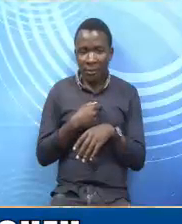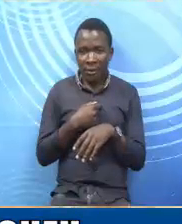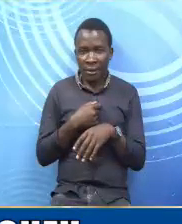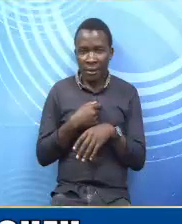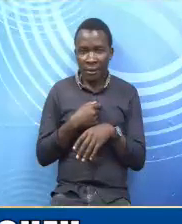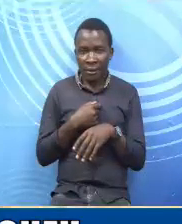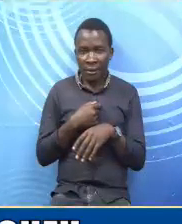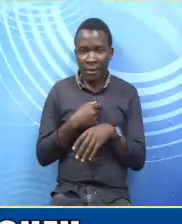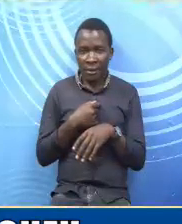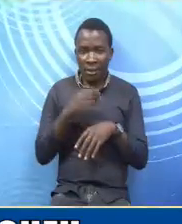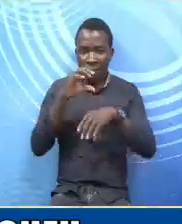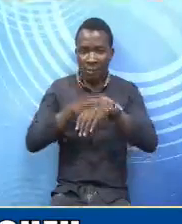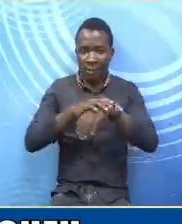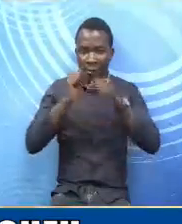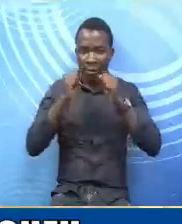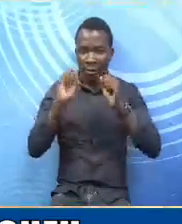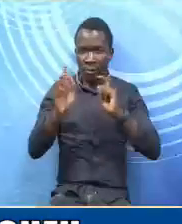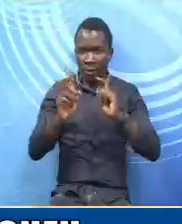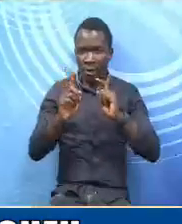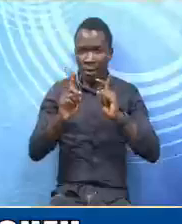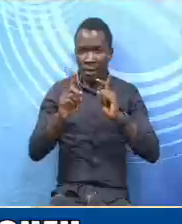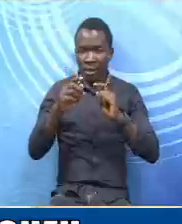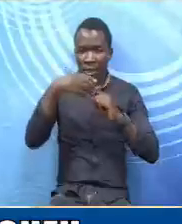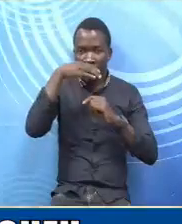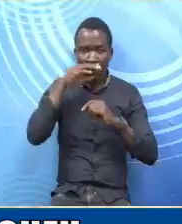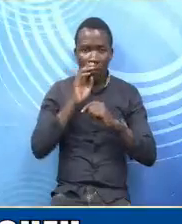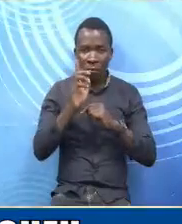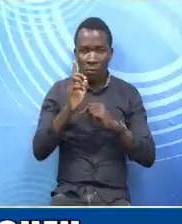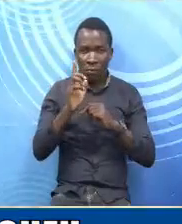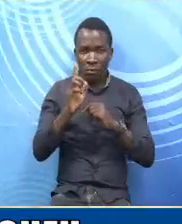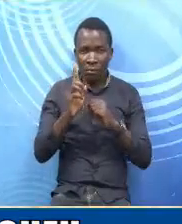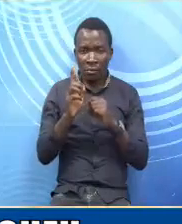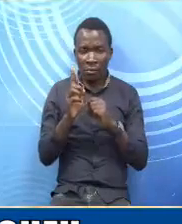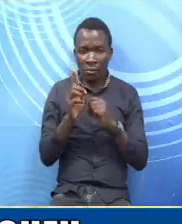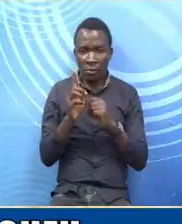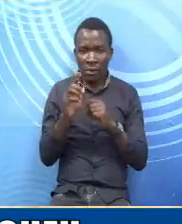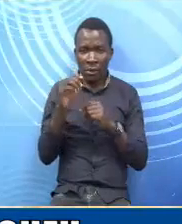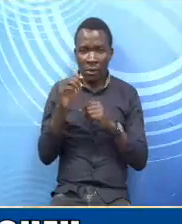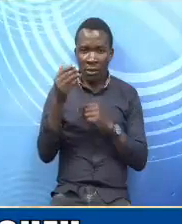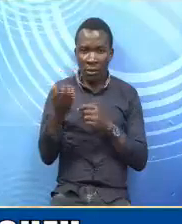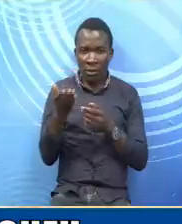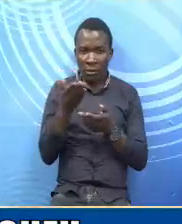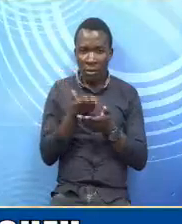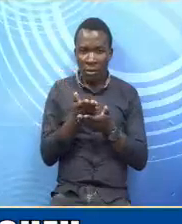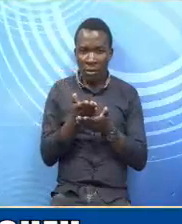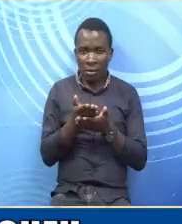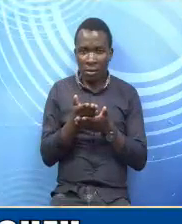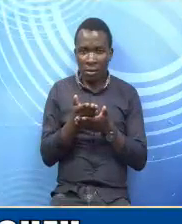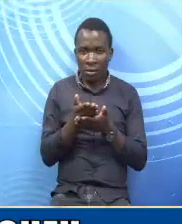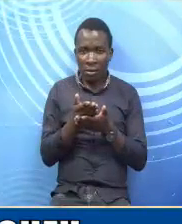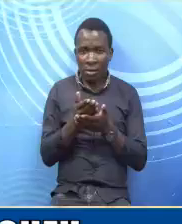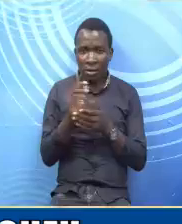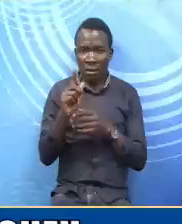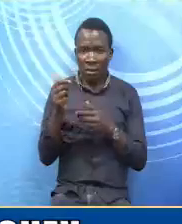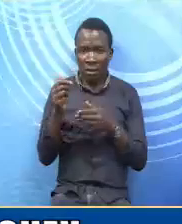ntabwo namufasha nari kiranye namwe nari muri no kwemera icyaha nyine banasaba n'imbabazi kuko nta